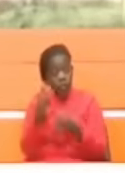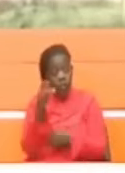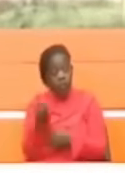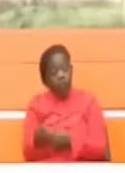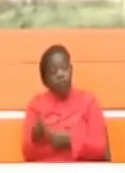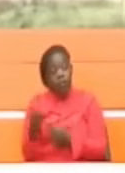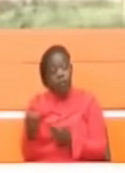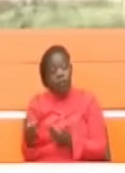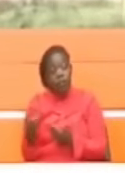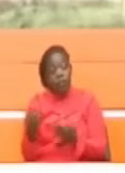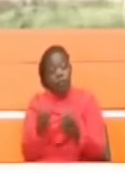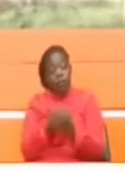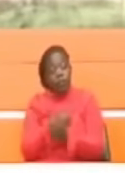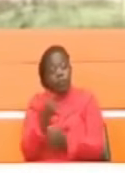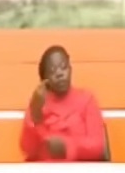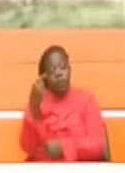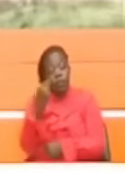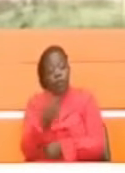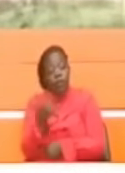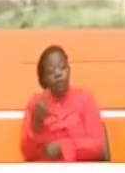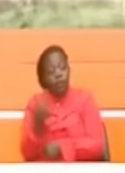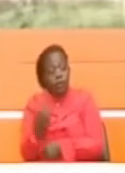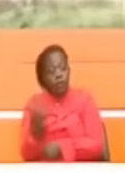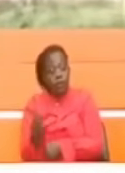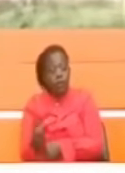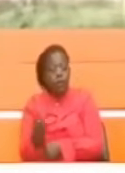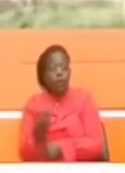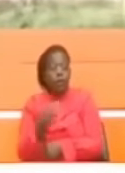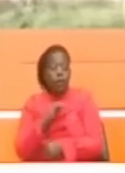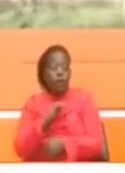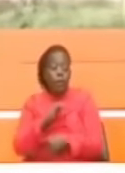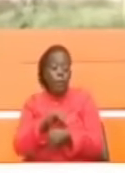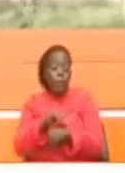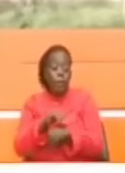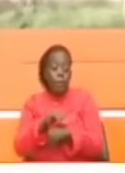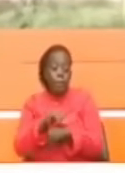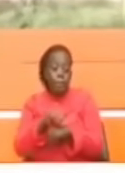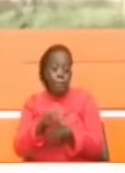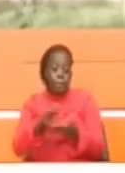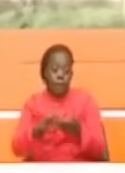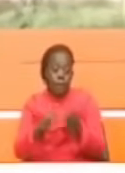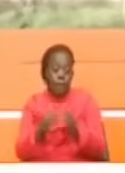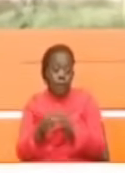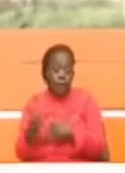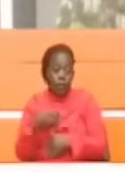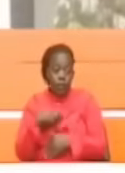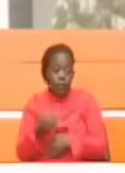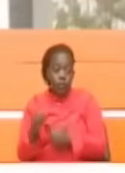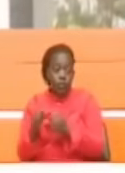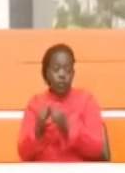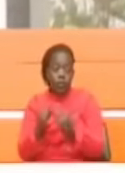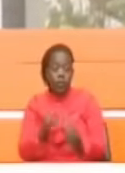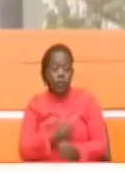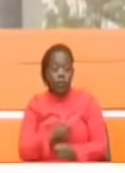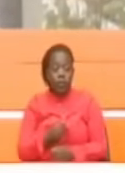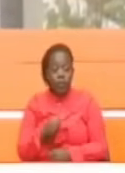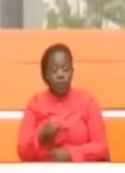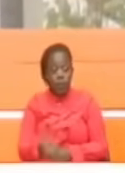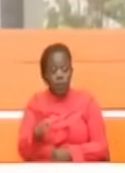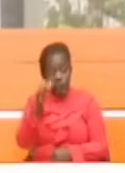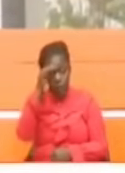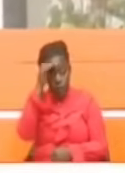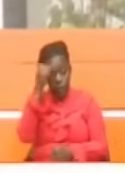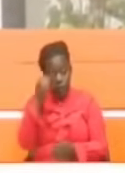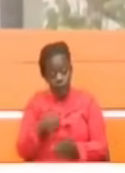Naye omuntu n'ayagala agagalyo olunaku olumu yeegaggawaze ne nnyina abeere bulungi omuntu gwenda biyidde emyaka 5. Yo poliisi yategeezezza